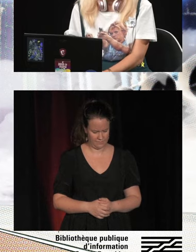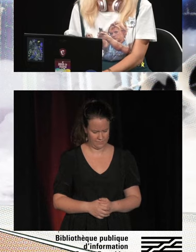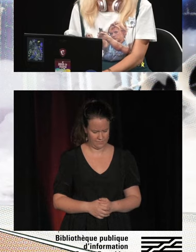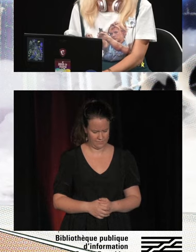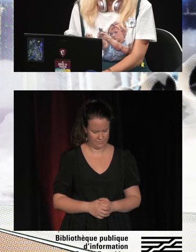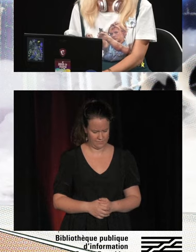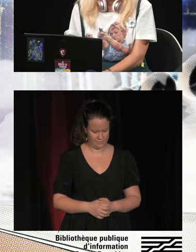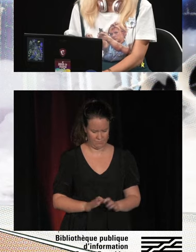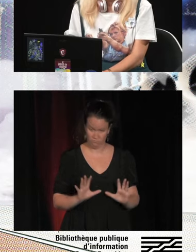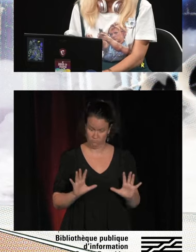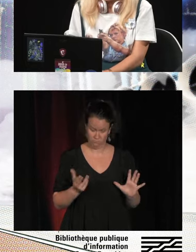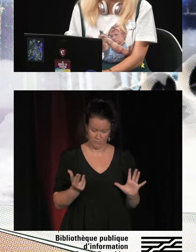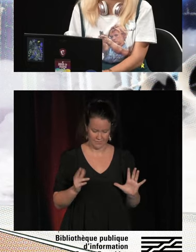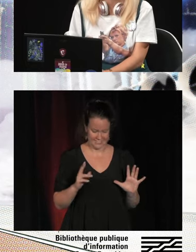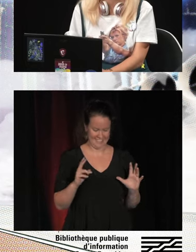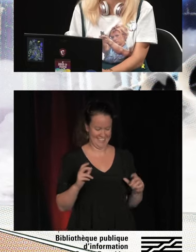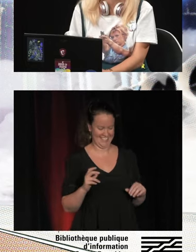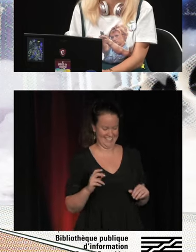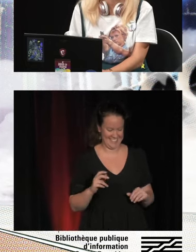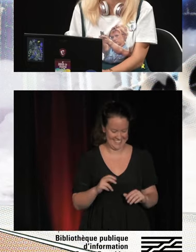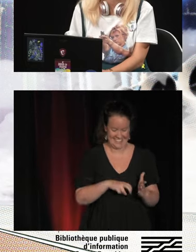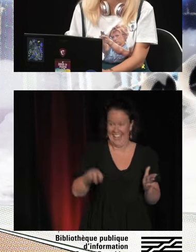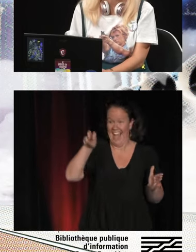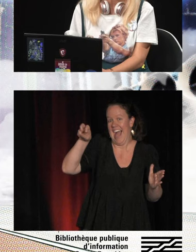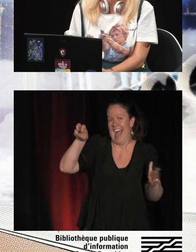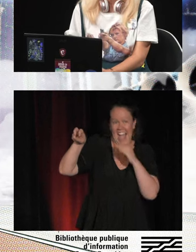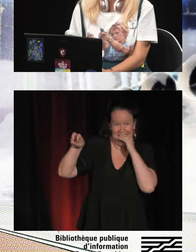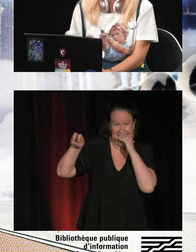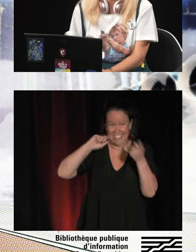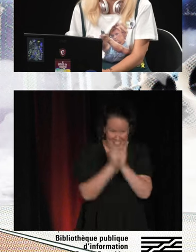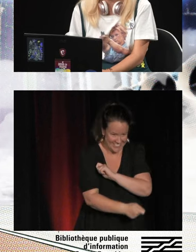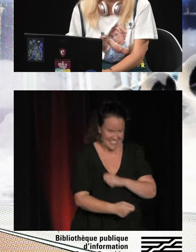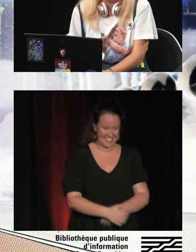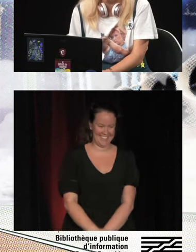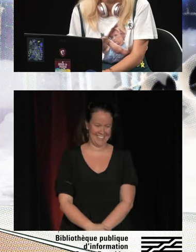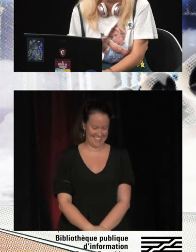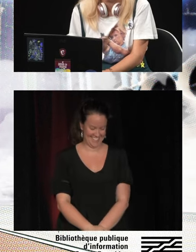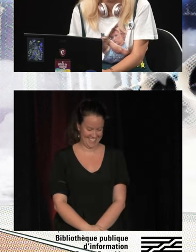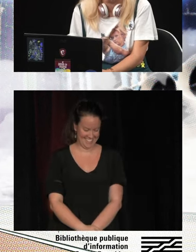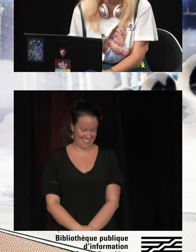Ok, tout va bien. Ah ! Ça va être génial !